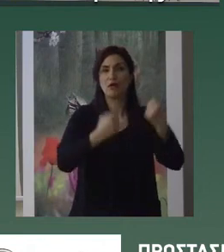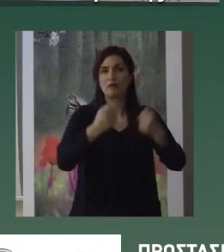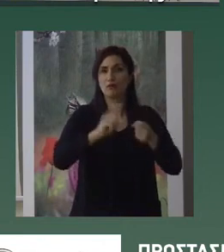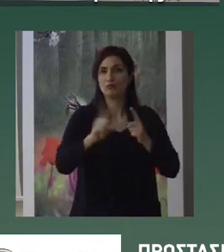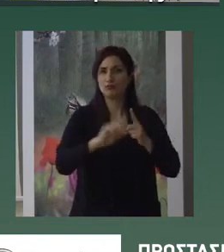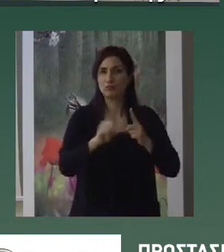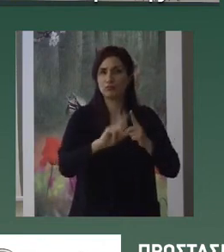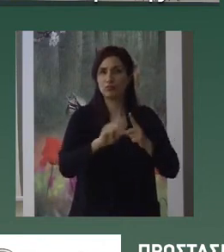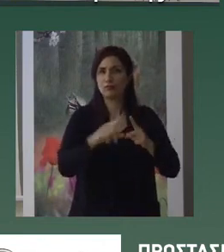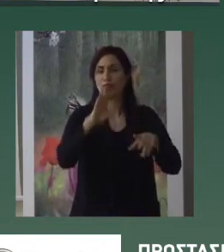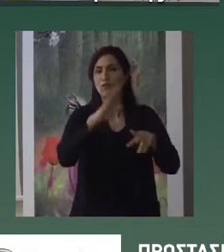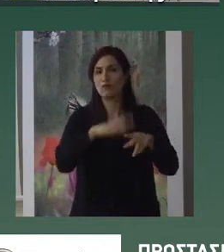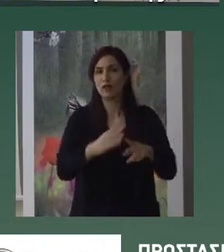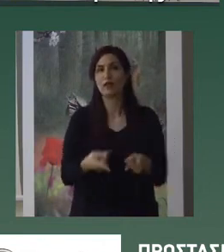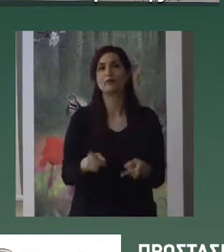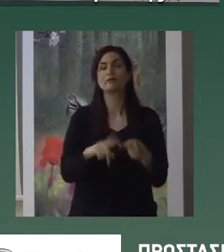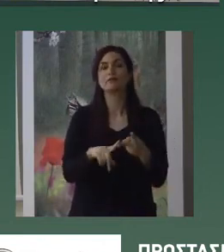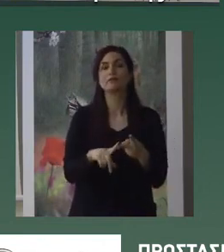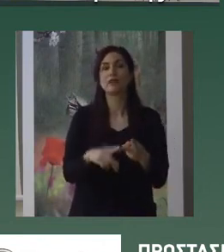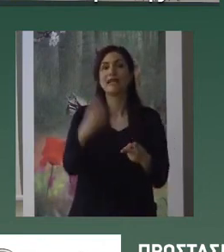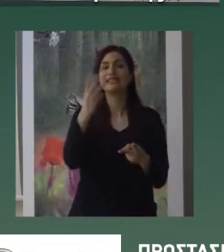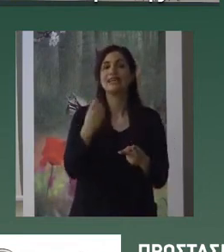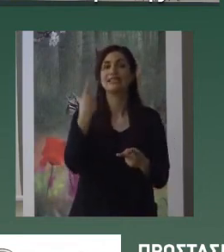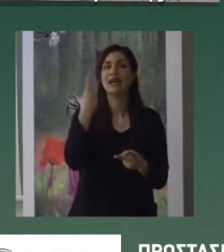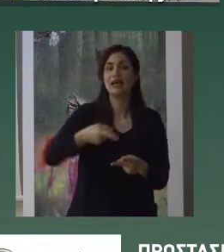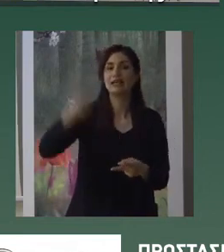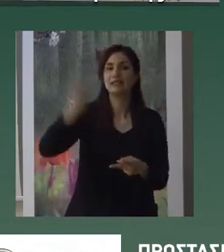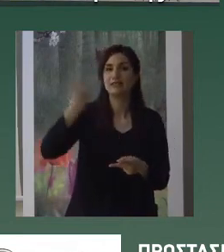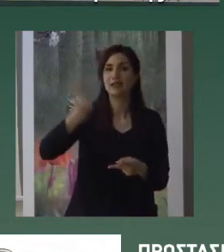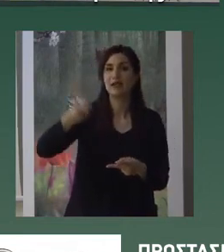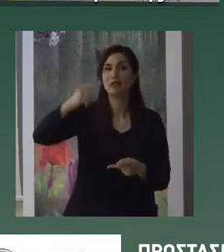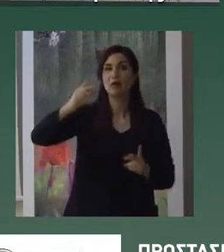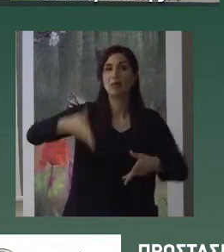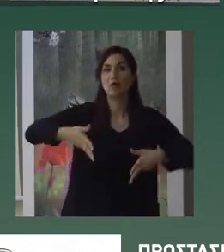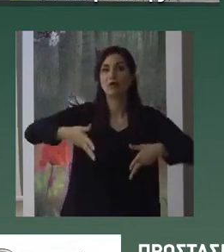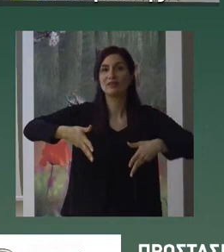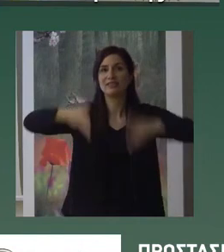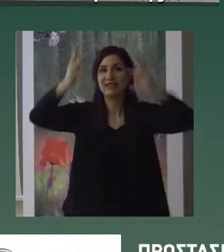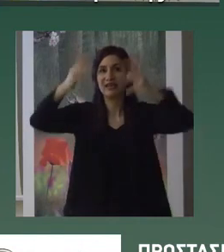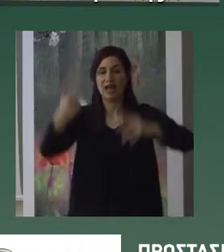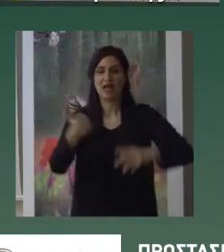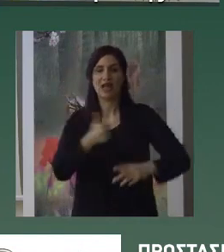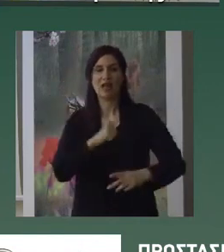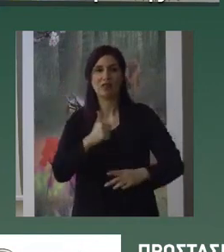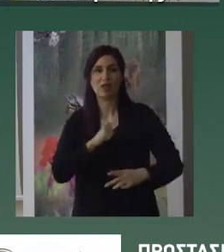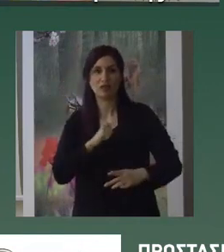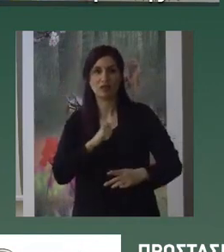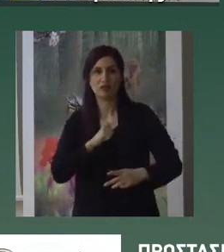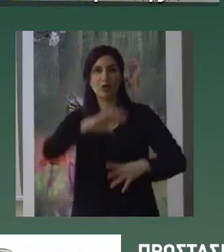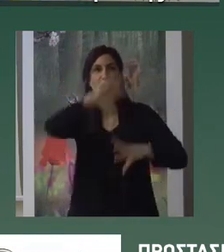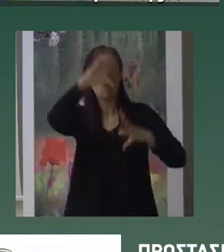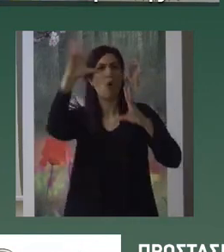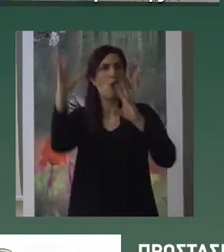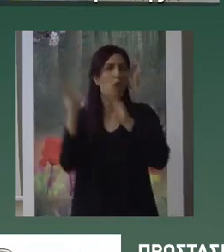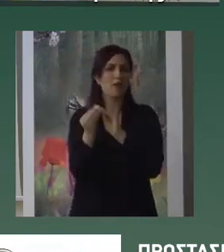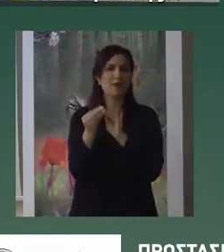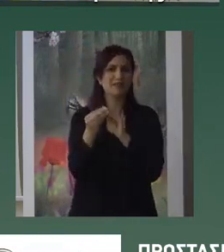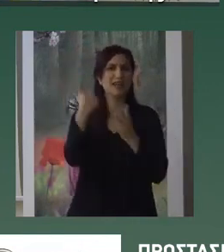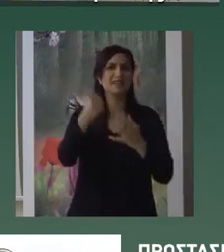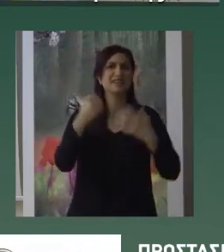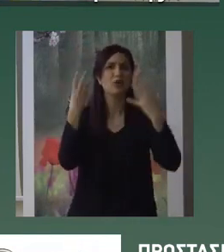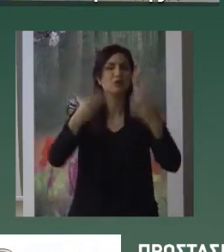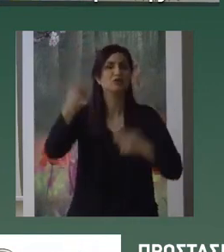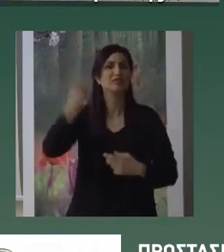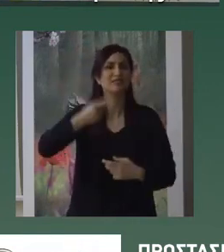δημόσιου τομέα και περίπου 31% από τα κτίρια του ιδιωτικού τομέα. Δηλαδή, αν τα προσθέσω, το 68% των εκπομπών